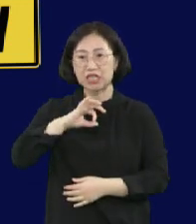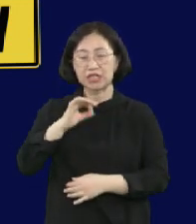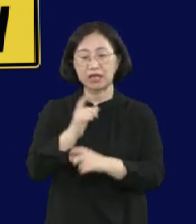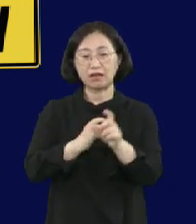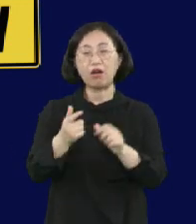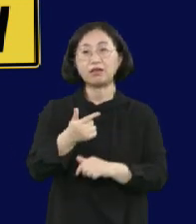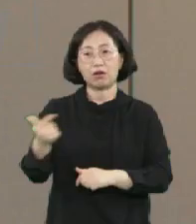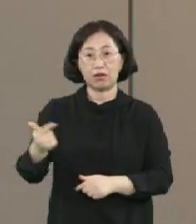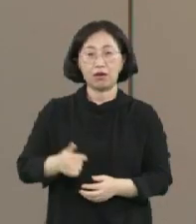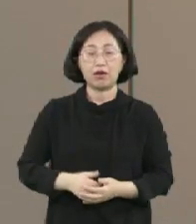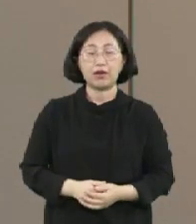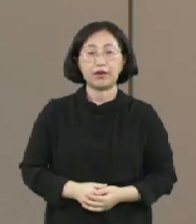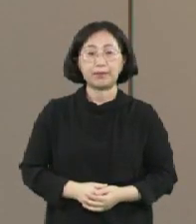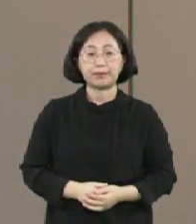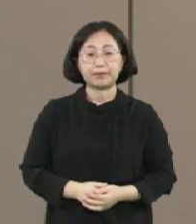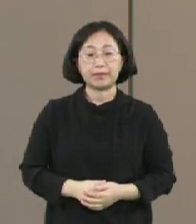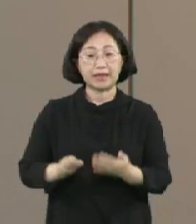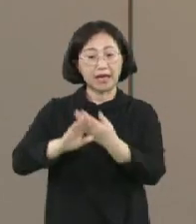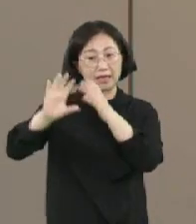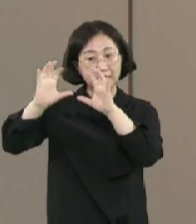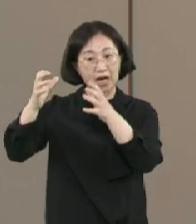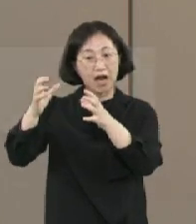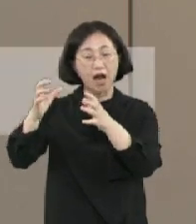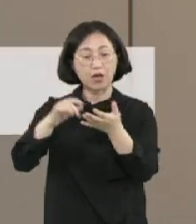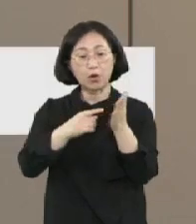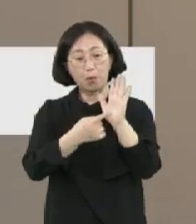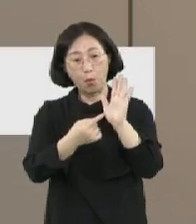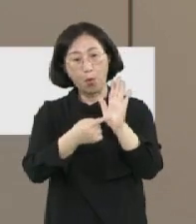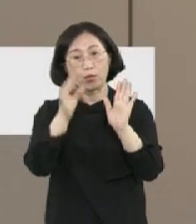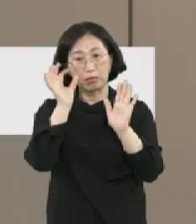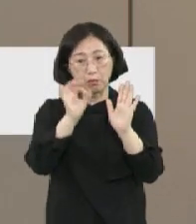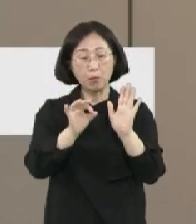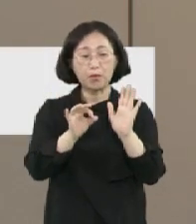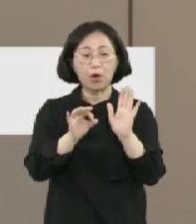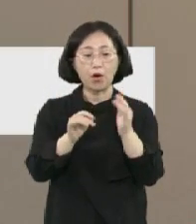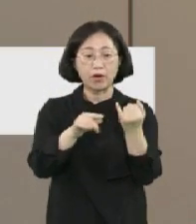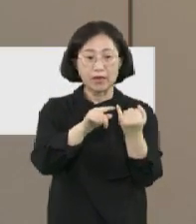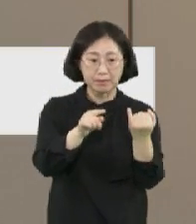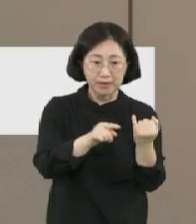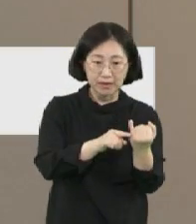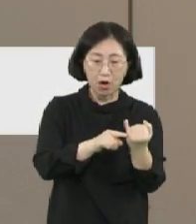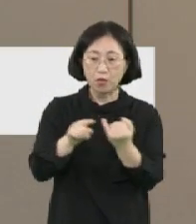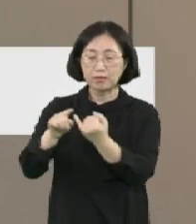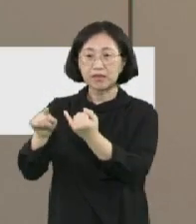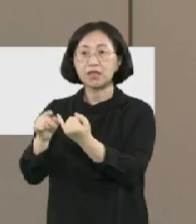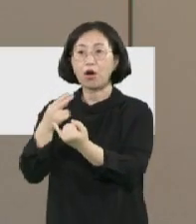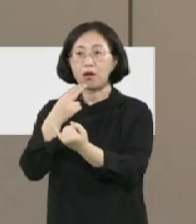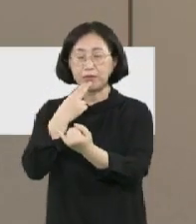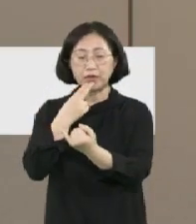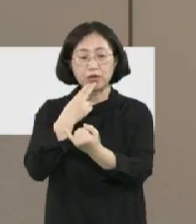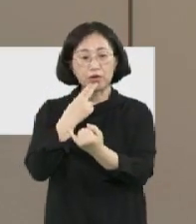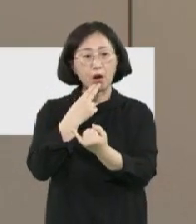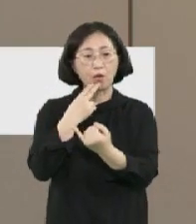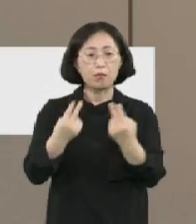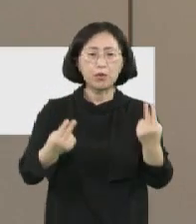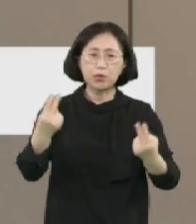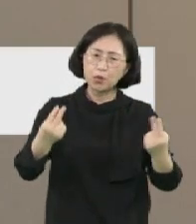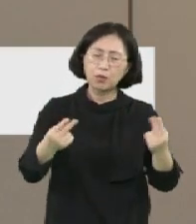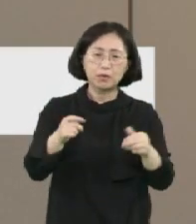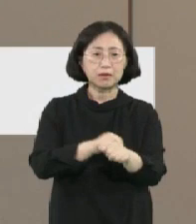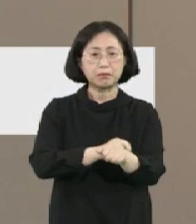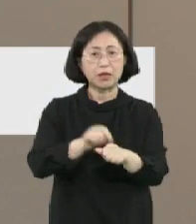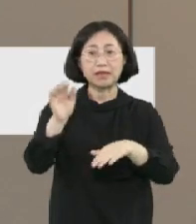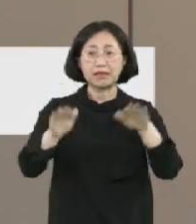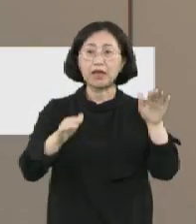크다고 할 수 있습니다. 다른 나라에서 보고된 바를 보면은 임신 시와 비임신 시의 그 부작용은 별로 없는 걸로